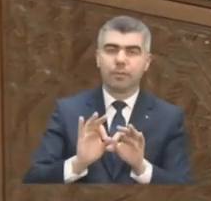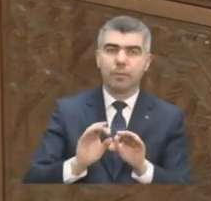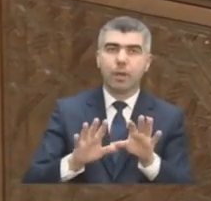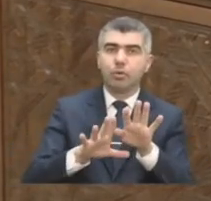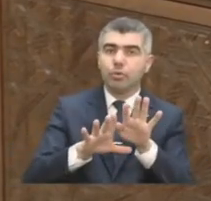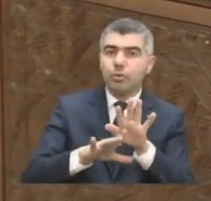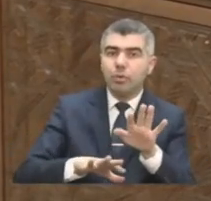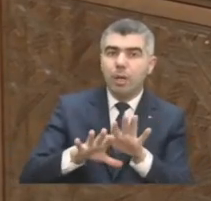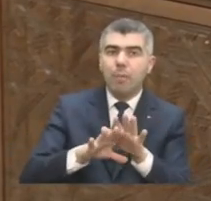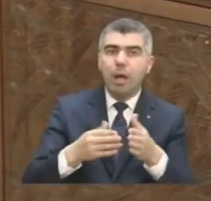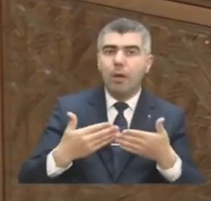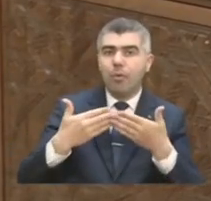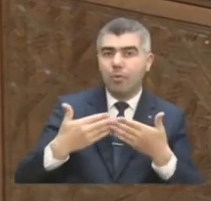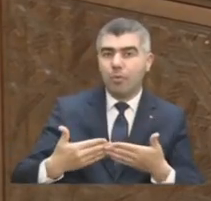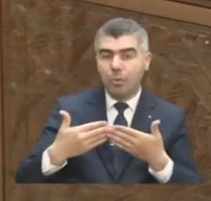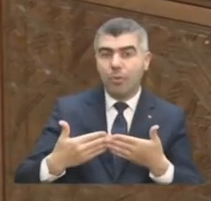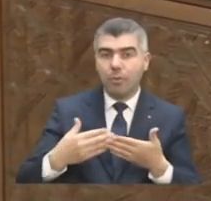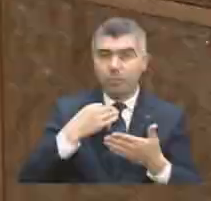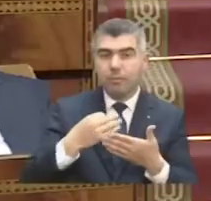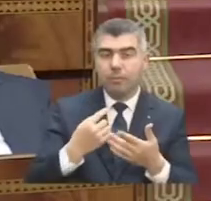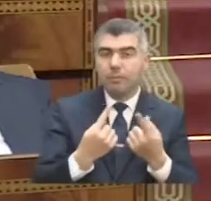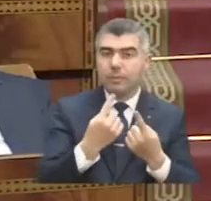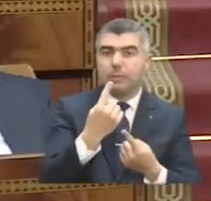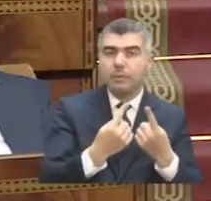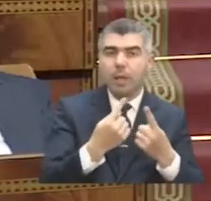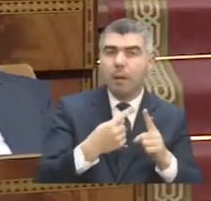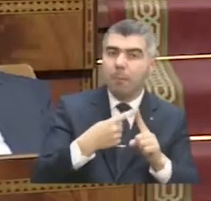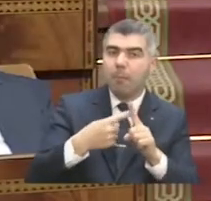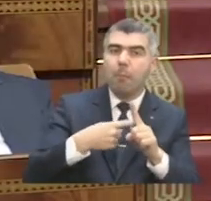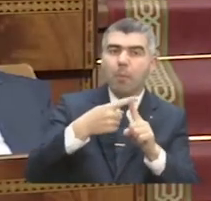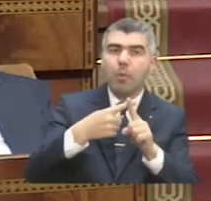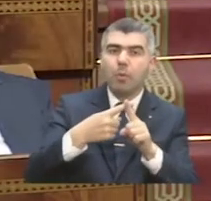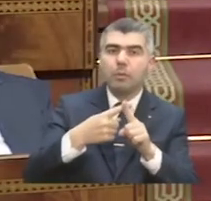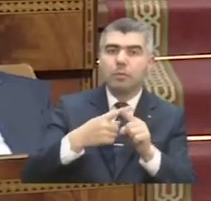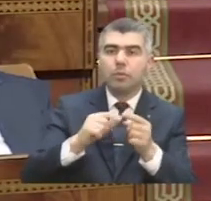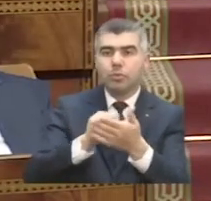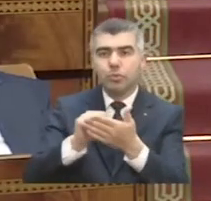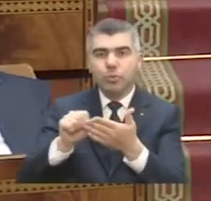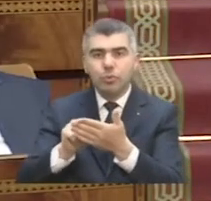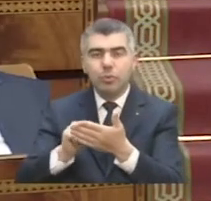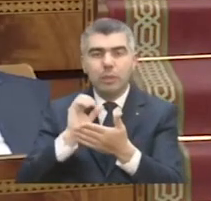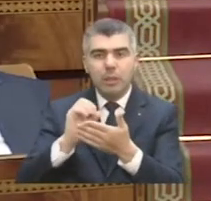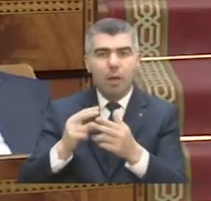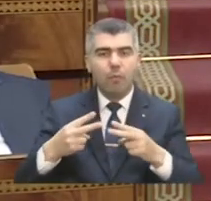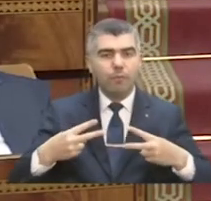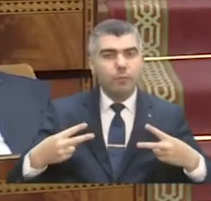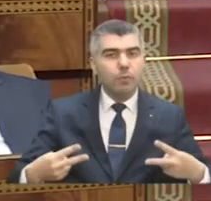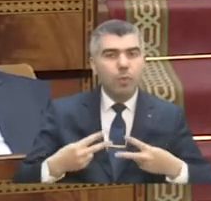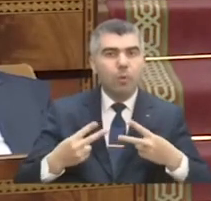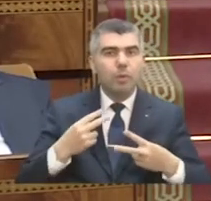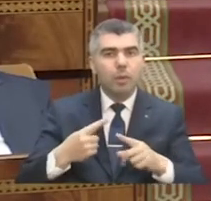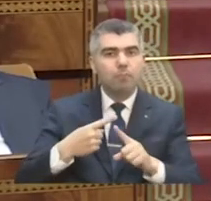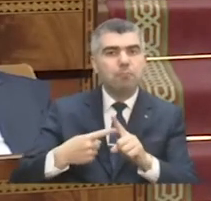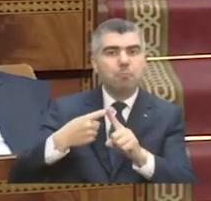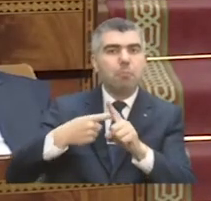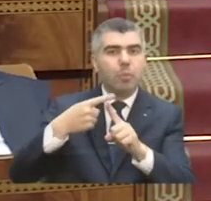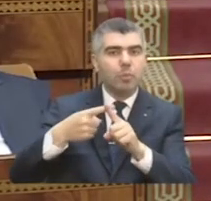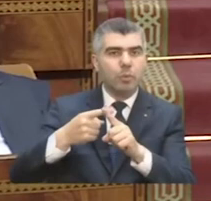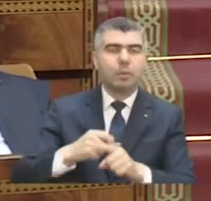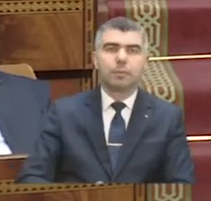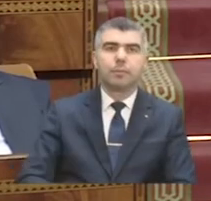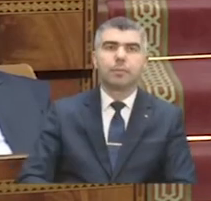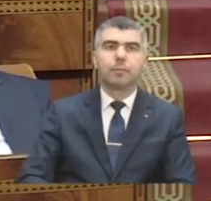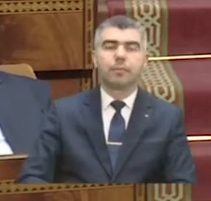الذي نعيشه اليوم المتسم بالارتفاع المهول للأسعار وزيادة التضخم إلى مستويات غير